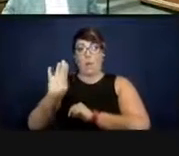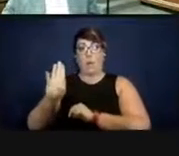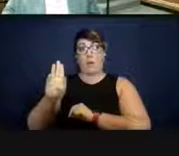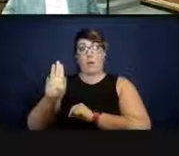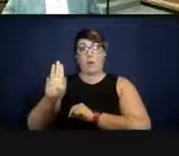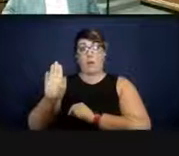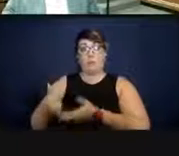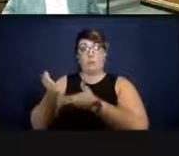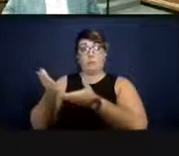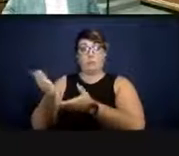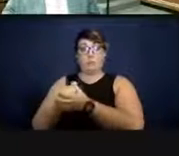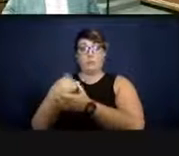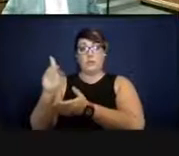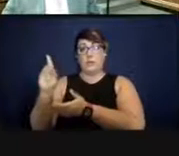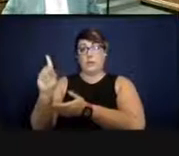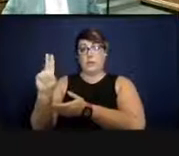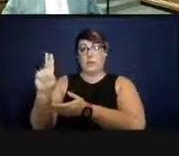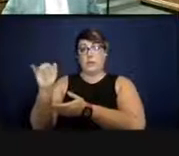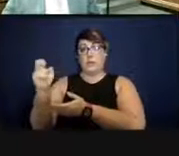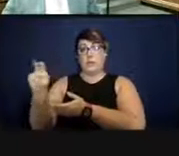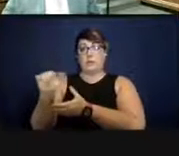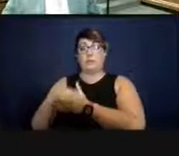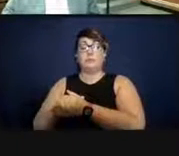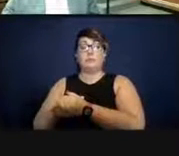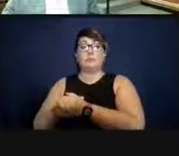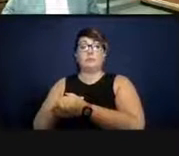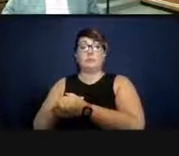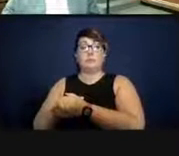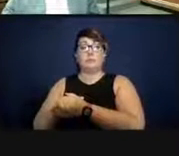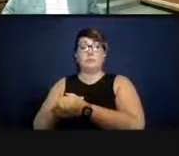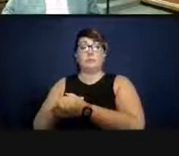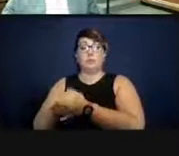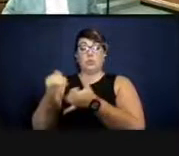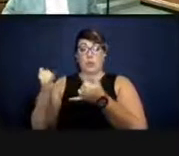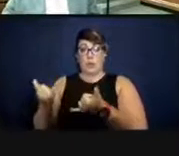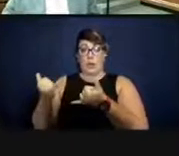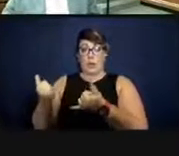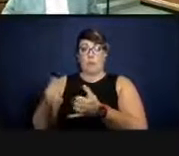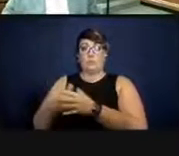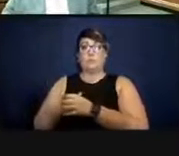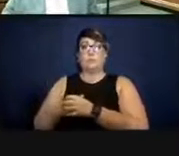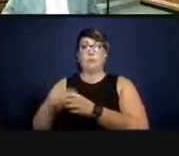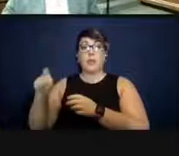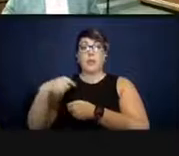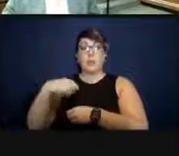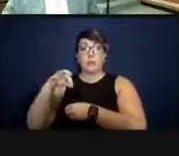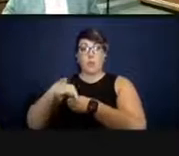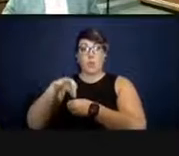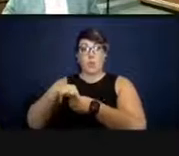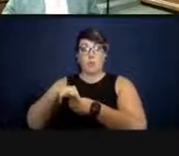هل هناك طلب؟ وسيدة دونكن توافق عليه، وإذن